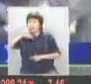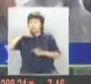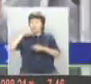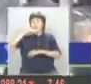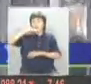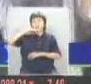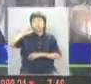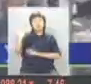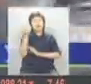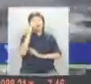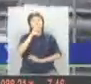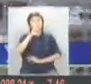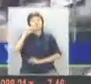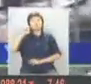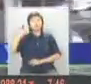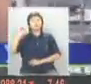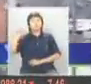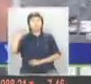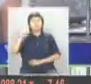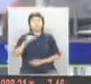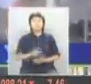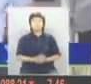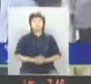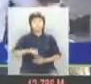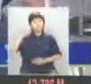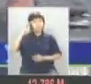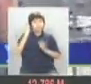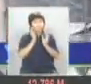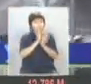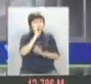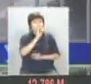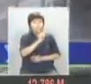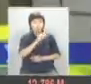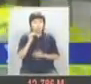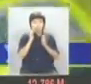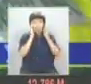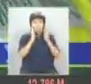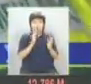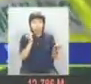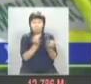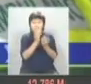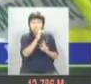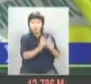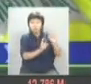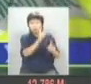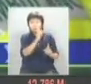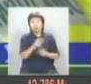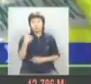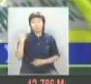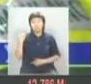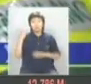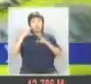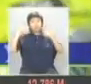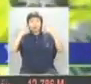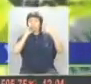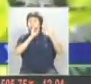ประเทศไยตำรวระบุตวามีผู้เสียชีวิตหลายคนแต่ทางการยัไมยืนยนจำนนทชัดเจนคาดไ้ยมผ